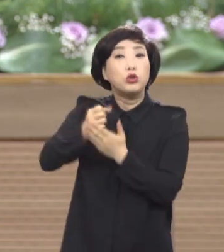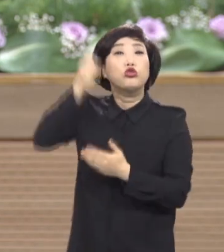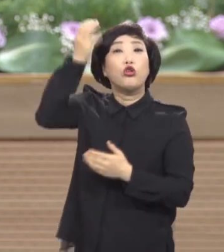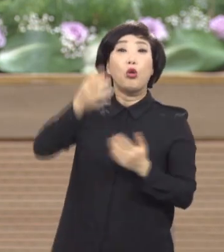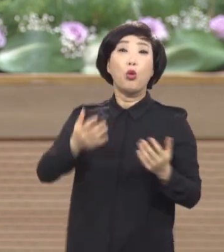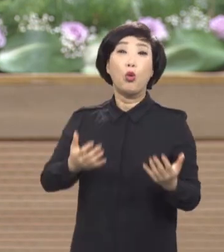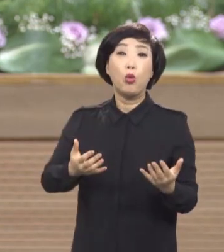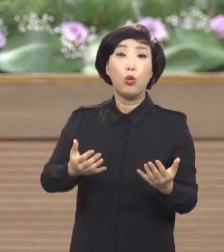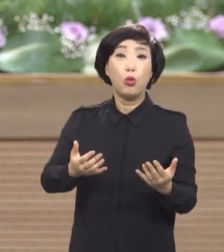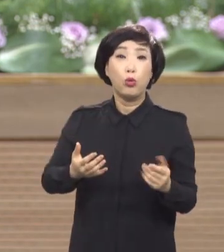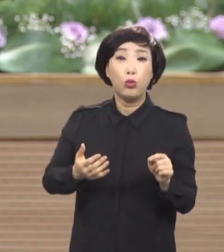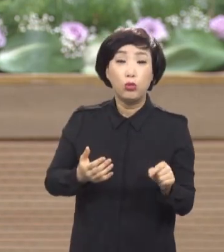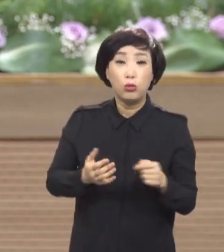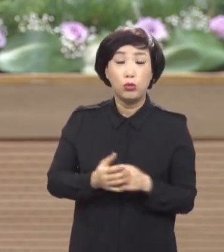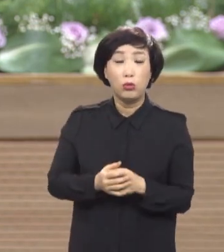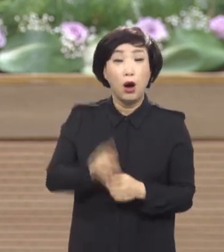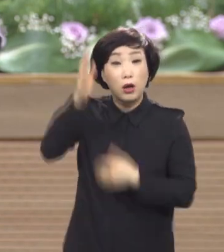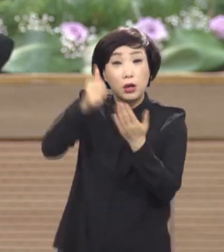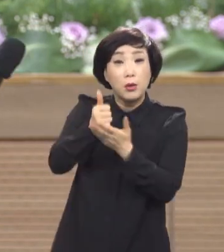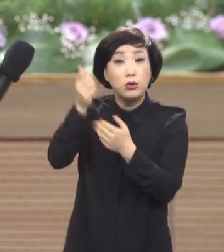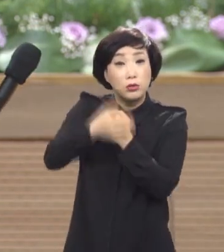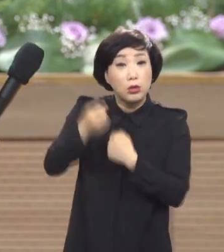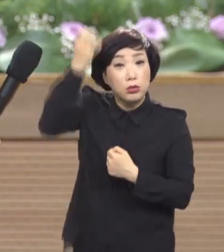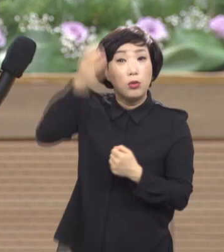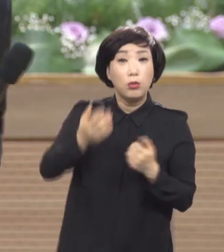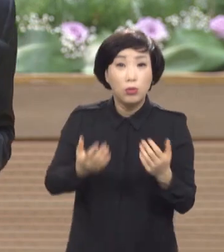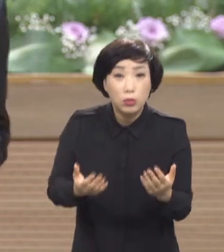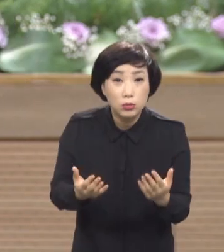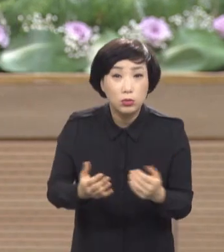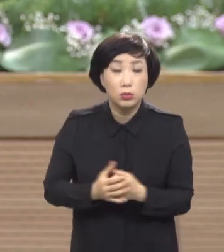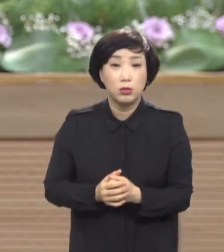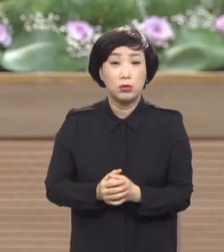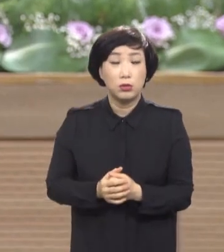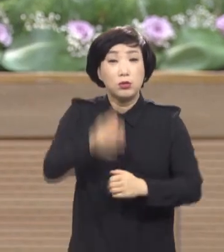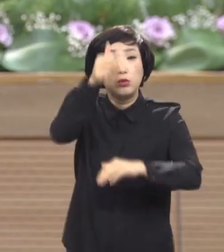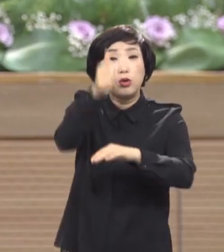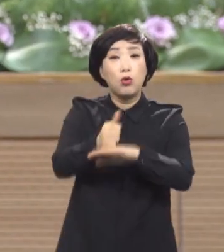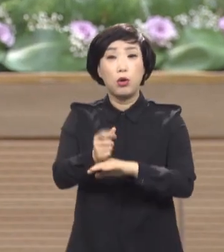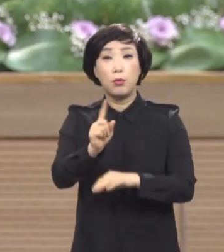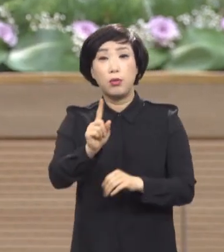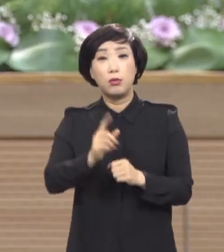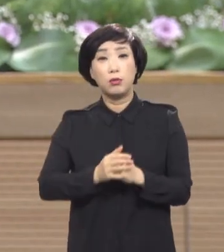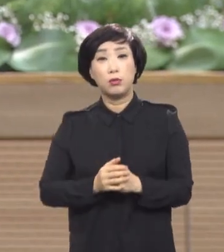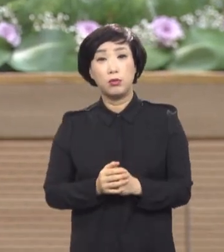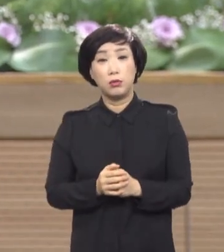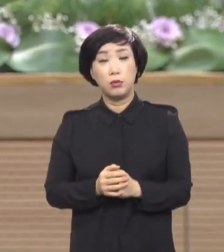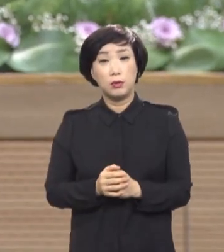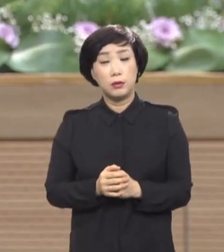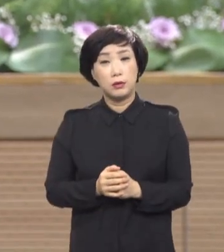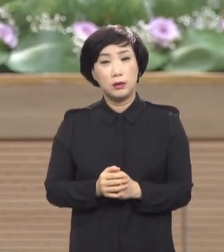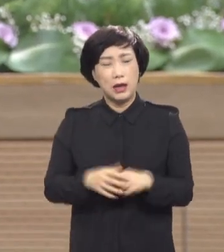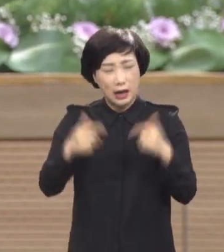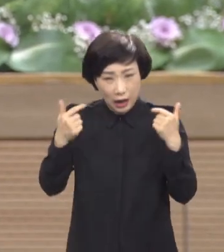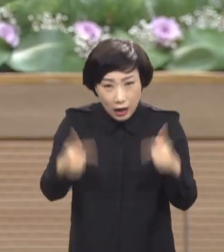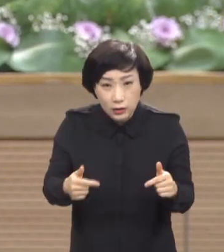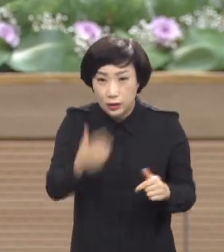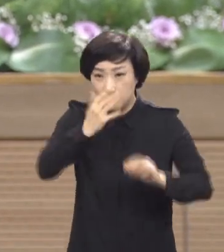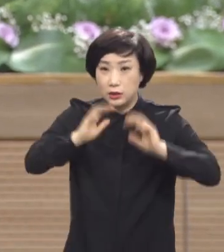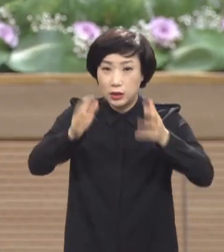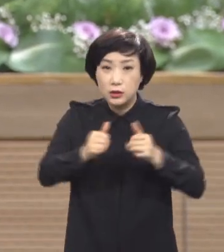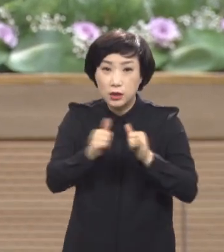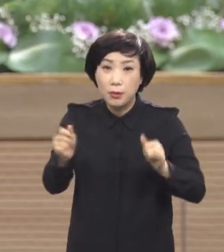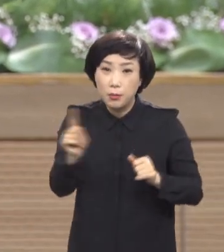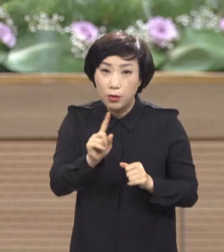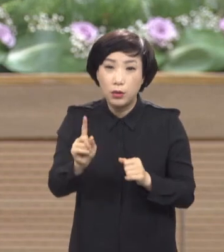잊어버리거든 하나님을 잊어버리면 결과가 어떻게 되느냐 항상 이스라엘